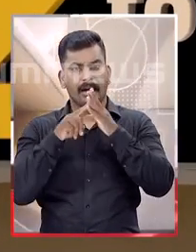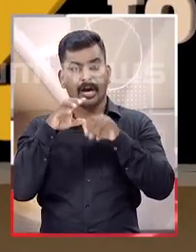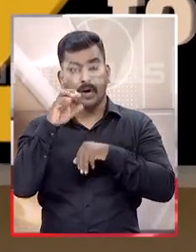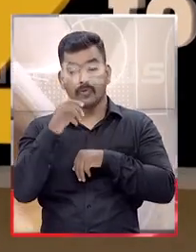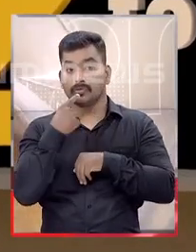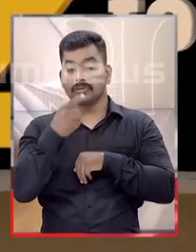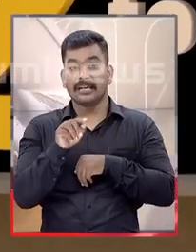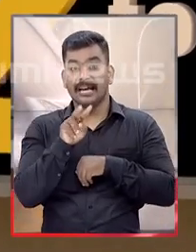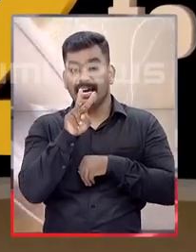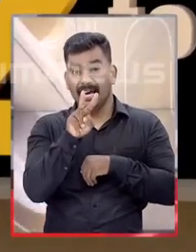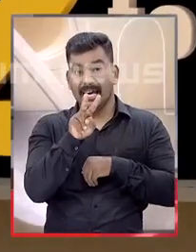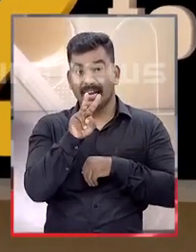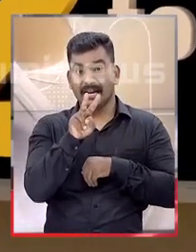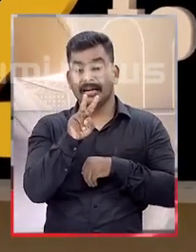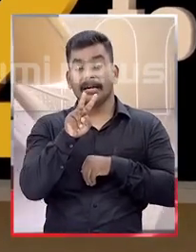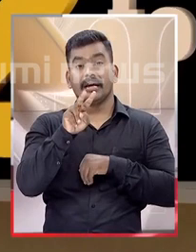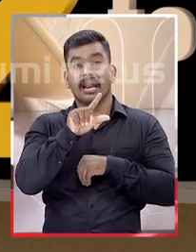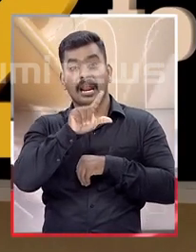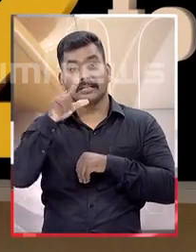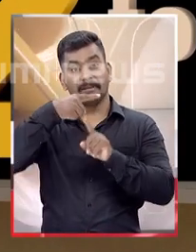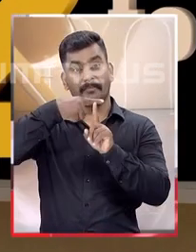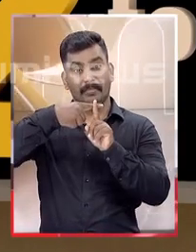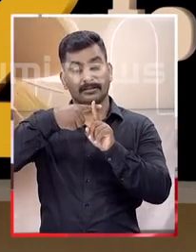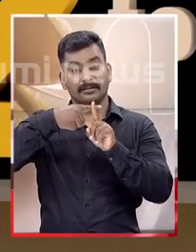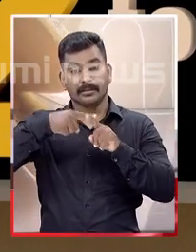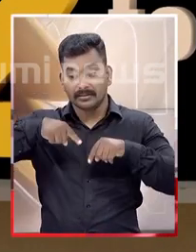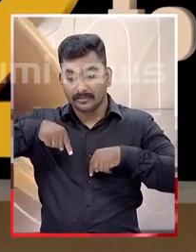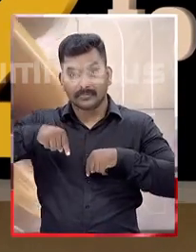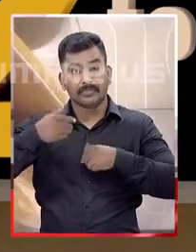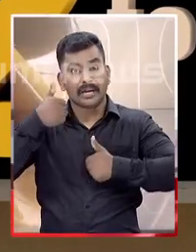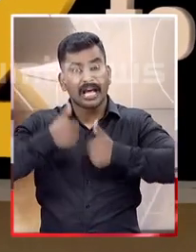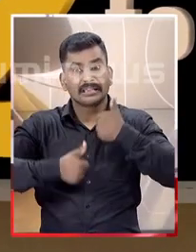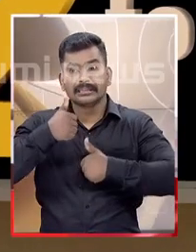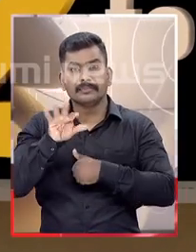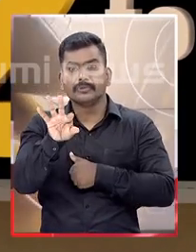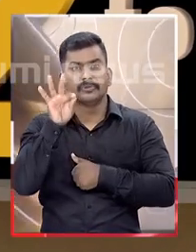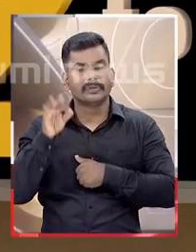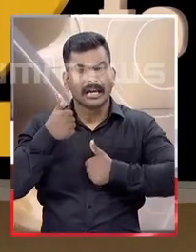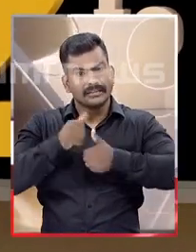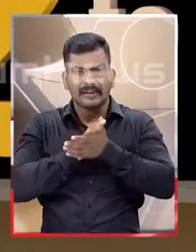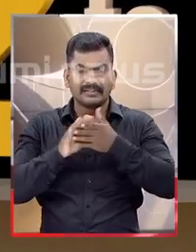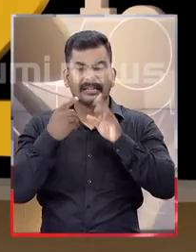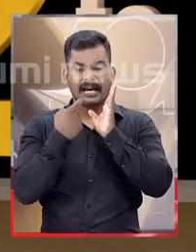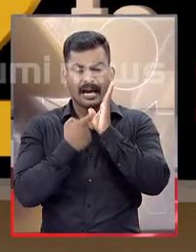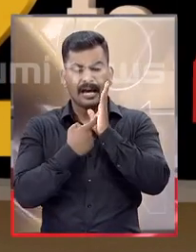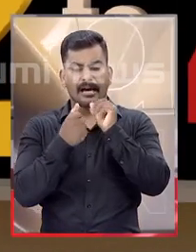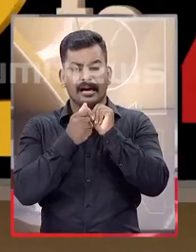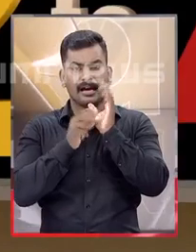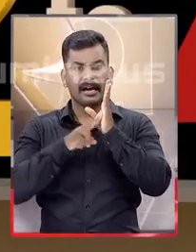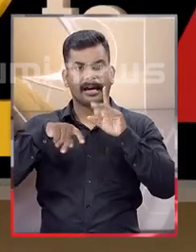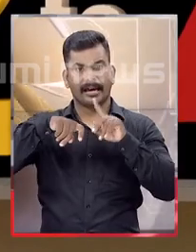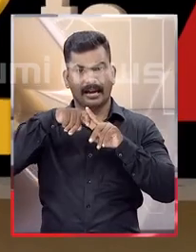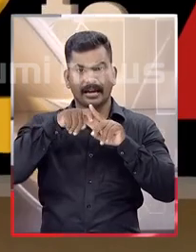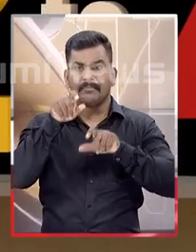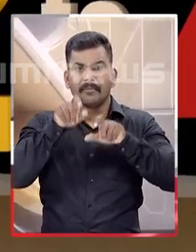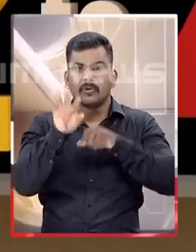കൊണ്ട് 2 എക്സാം പ്ലസ് ഫിസിക്കൽ നടത്തി വന്ന ലിസ്റ്റിൽ നിന്ന് നിയമനം വേറെ 25% താഴെ നിലവിലുള്ള റാങ്ക് ലിസ്റ്റിൽ നിന്ന് നിയമനം നടത്തി പോലീസിലെ